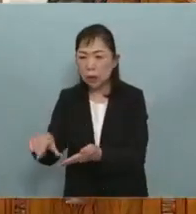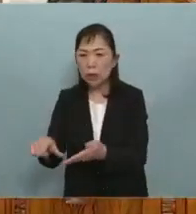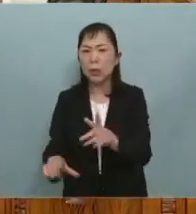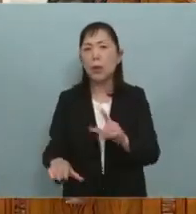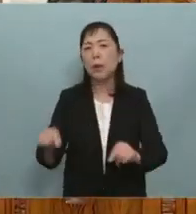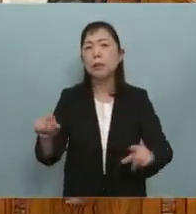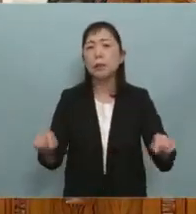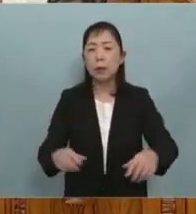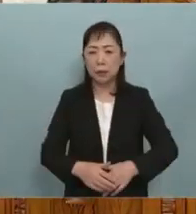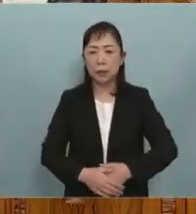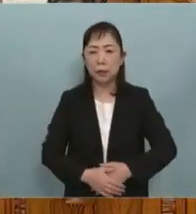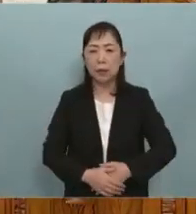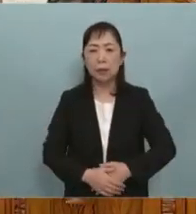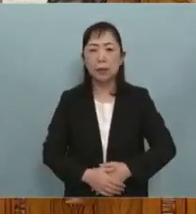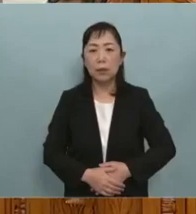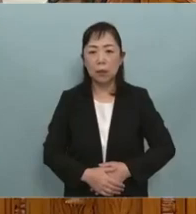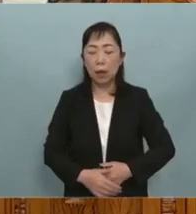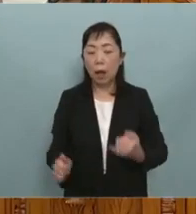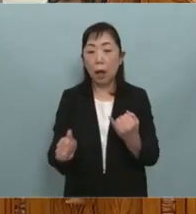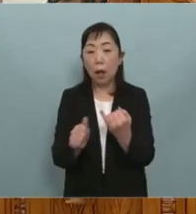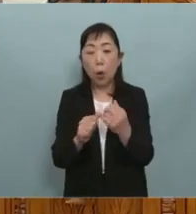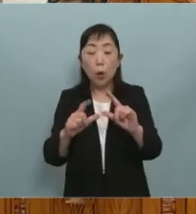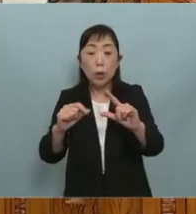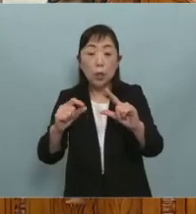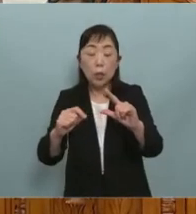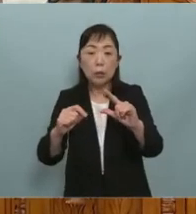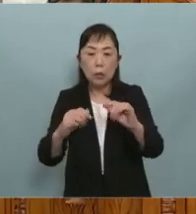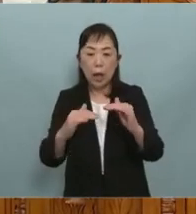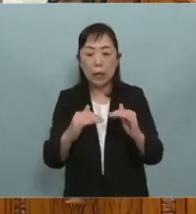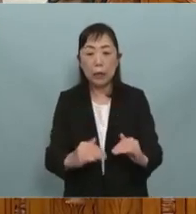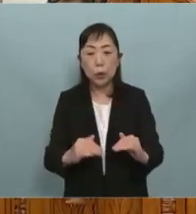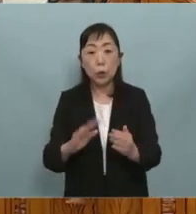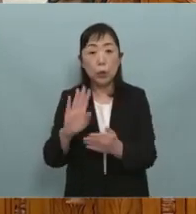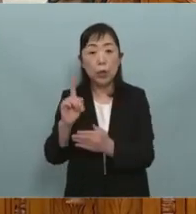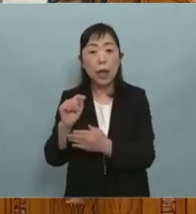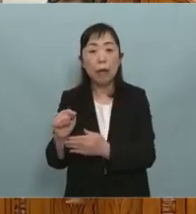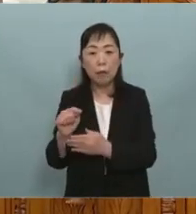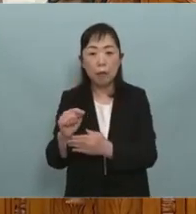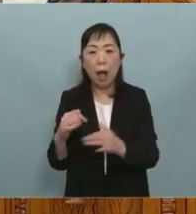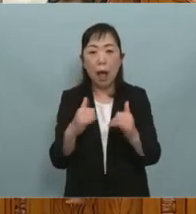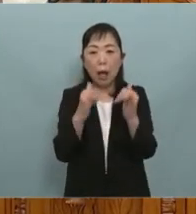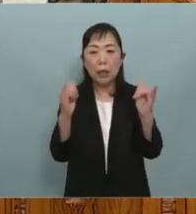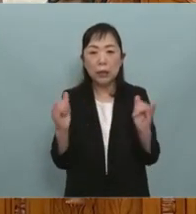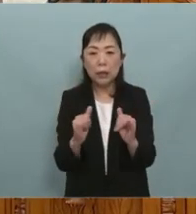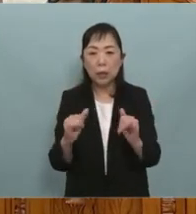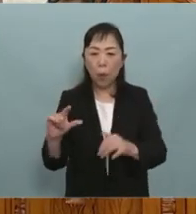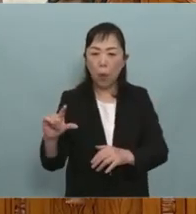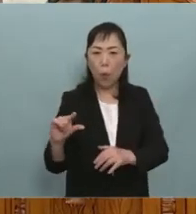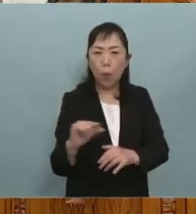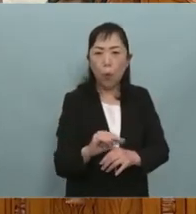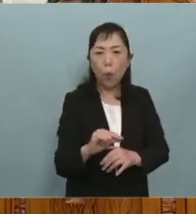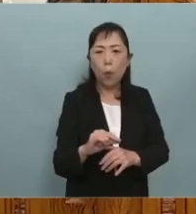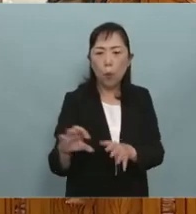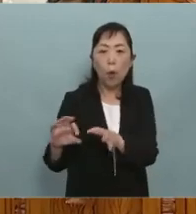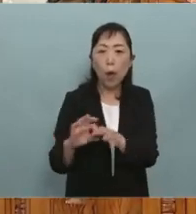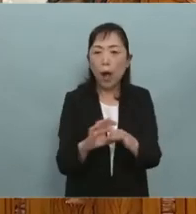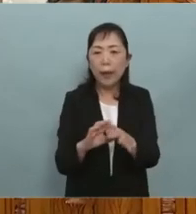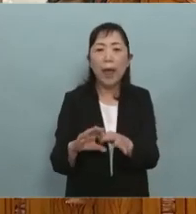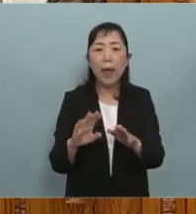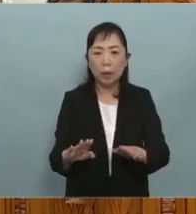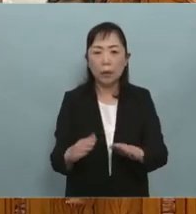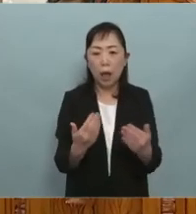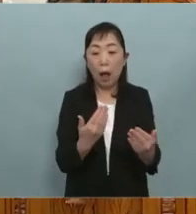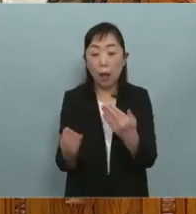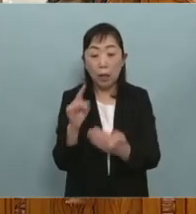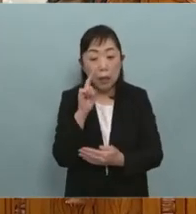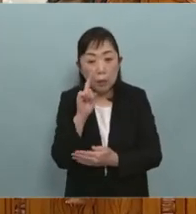ますの原率が低い件は人口減少率も高いことは厳然たる